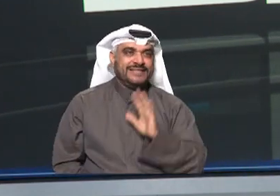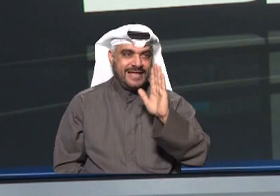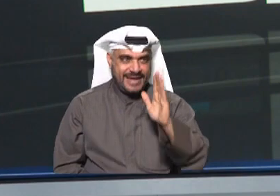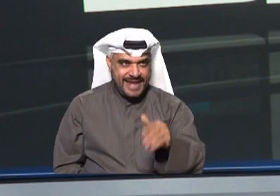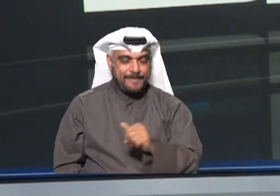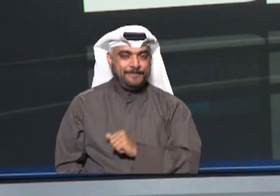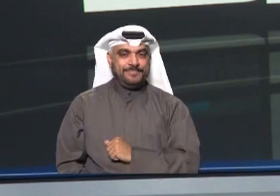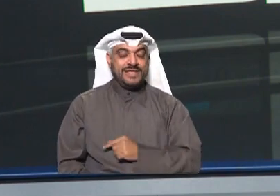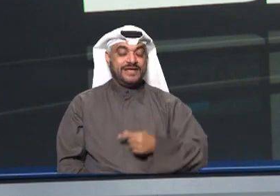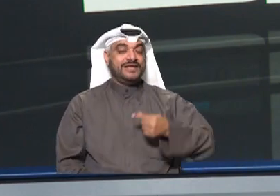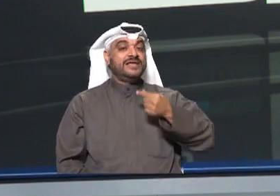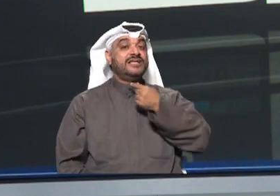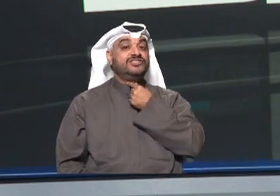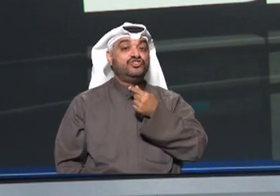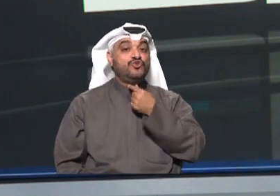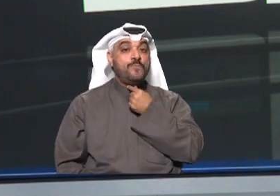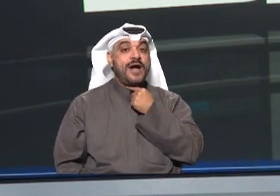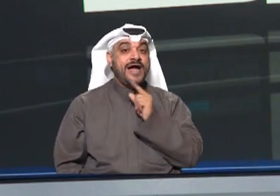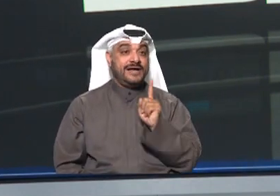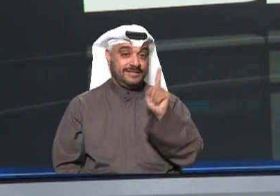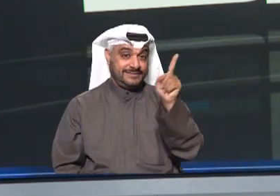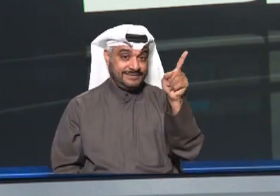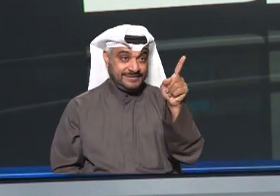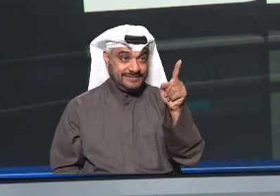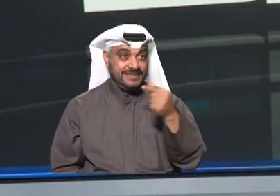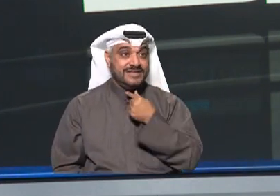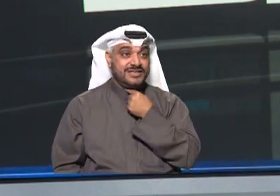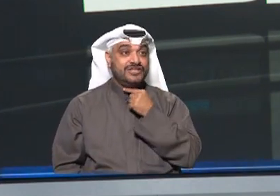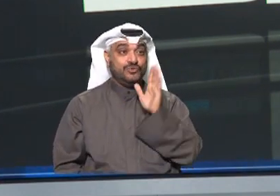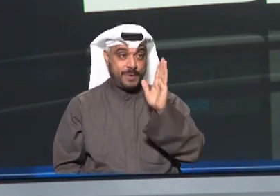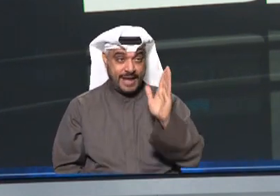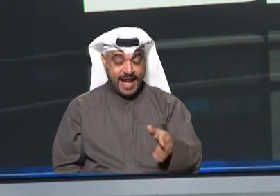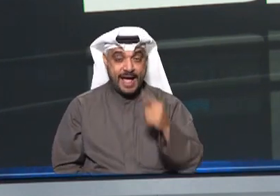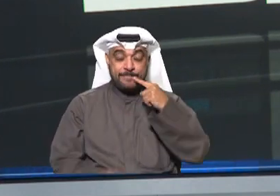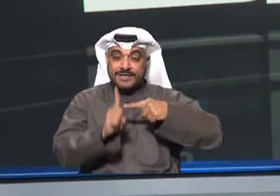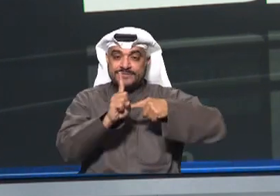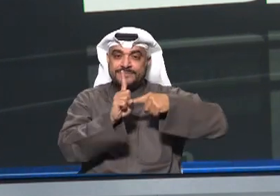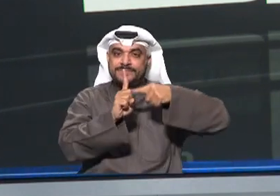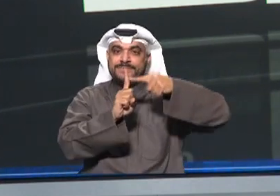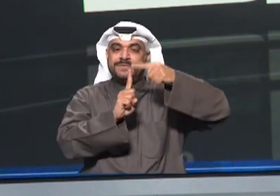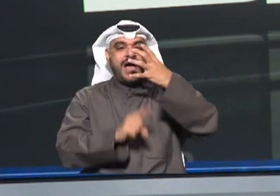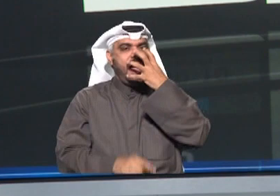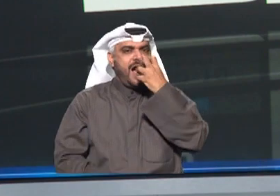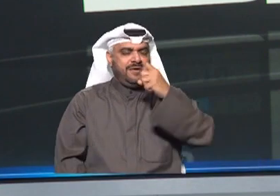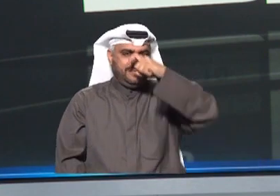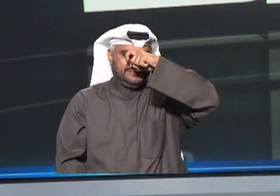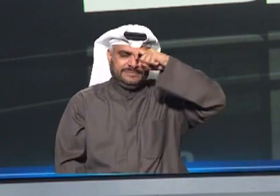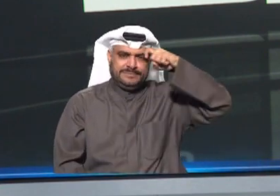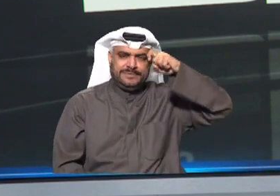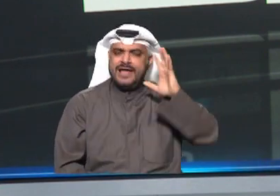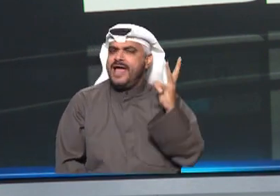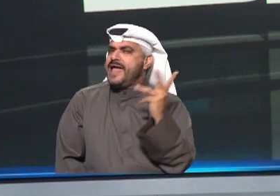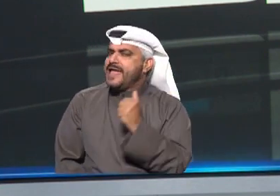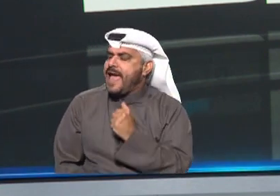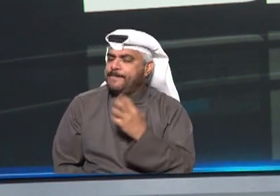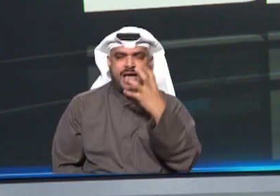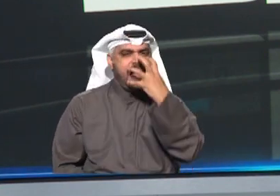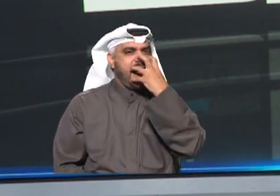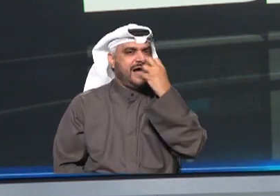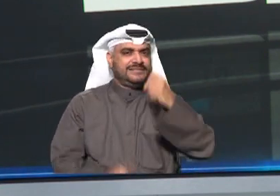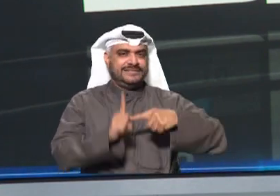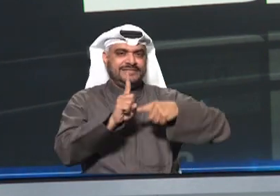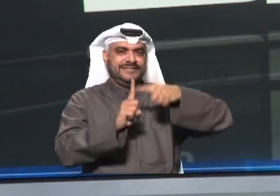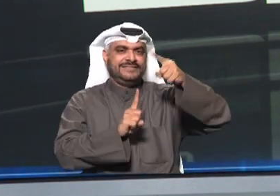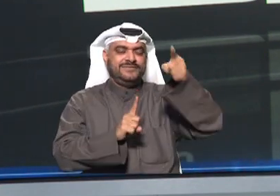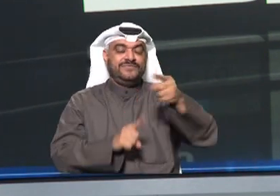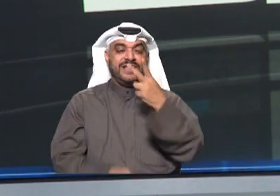وشمالي غربي أيضا على فترات 19 العظمى والصغرى 10 درجات مئوية، وفرص لأمطار خفيفة متفرقة تعود مجددا أيضا في